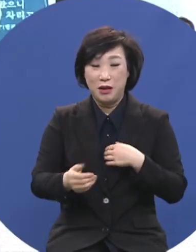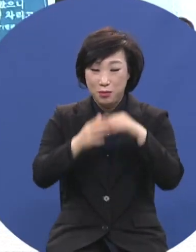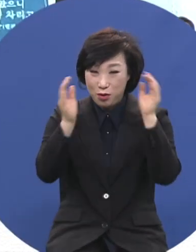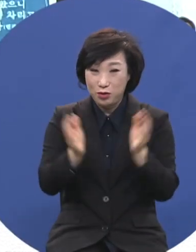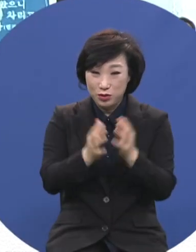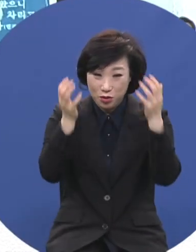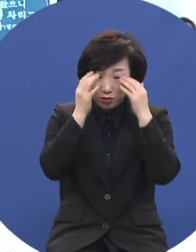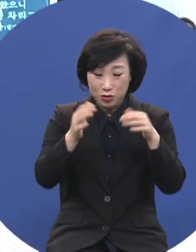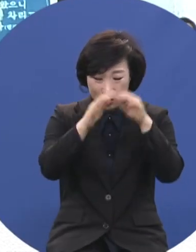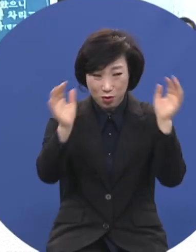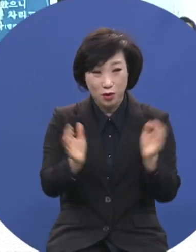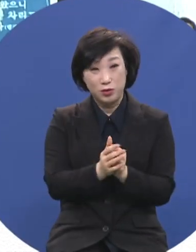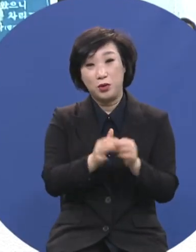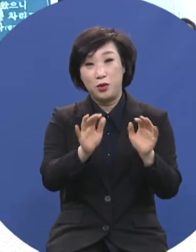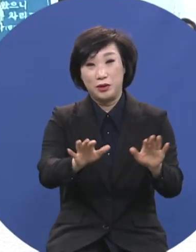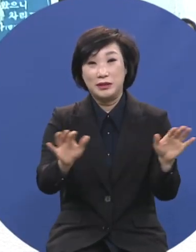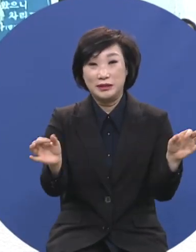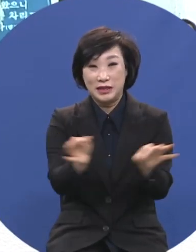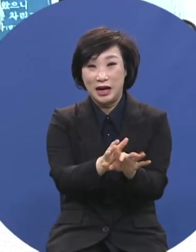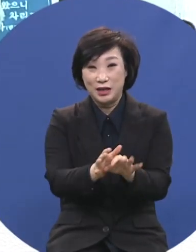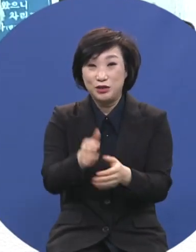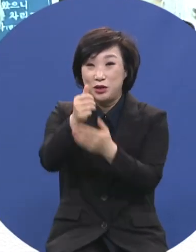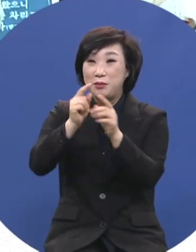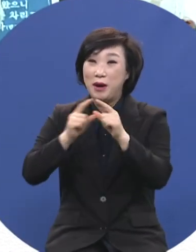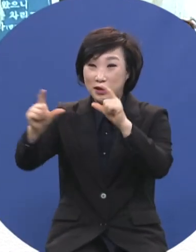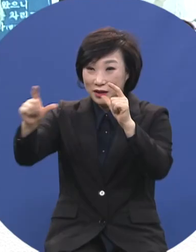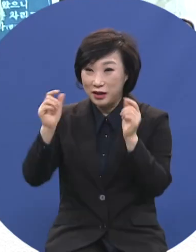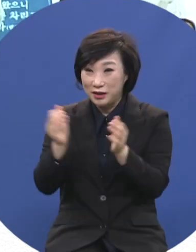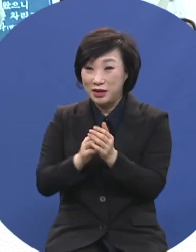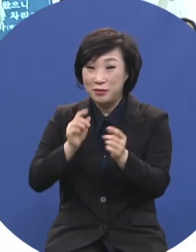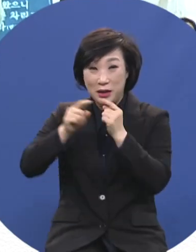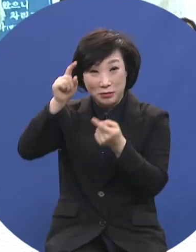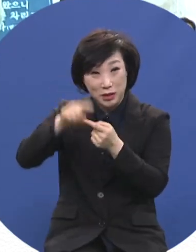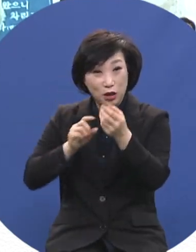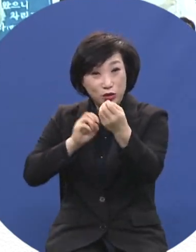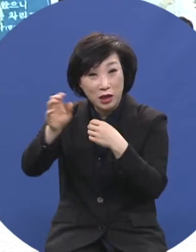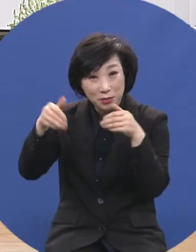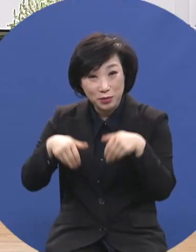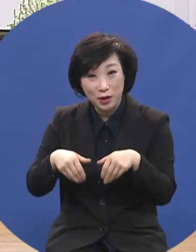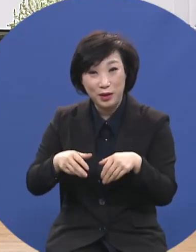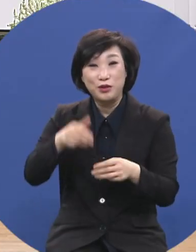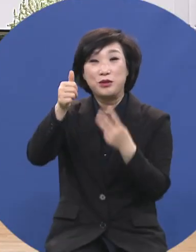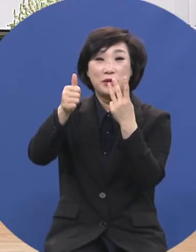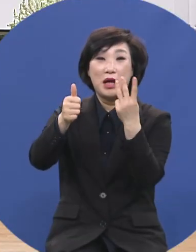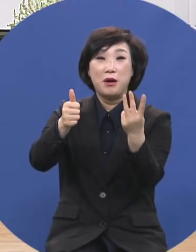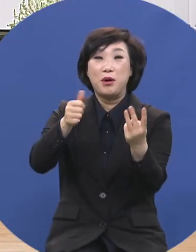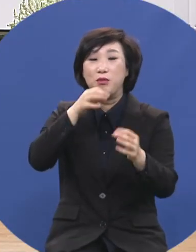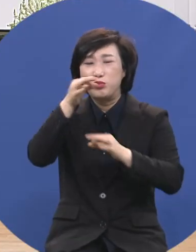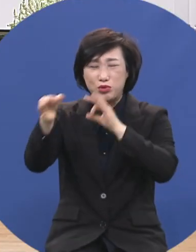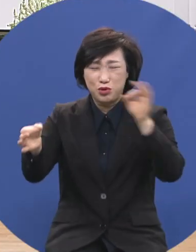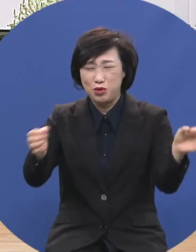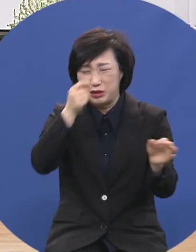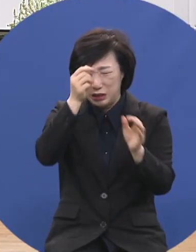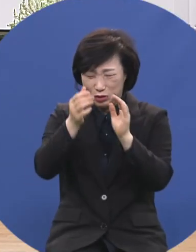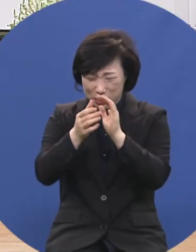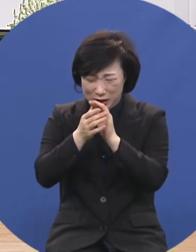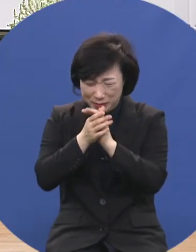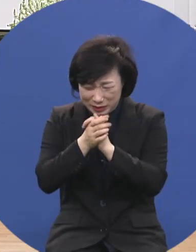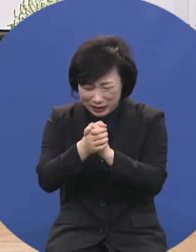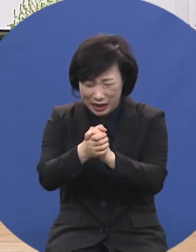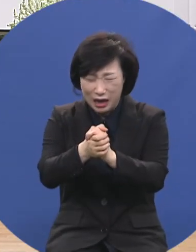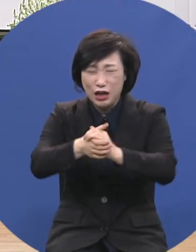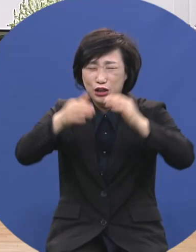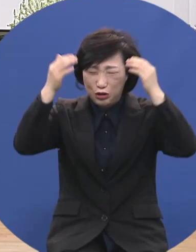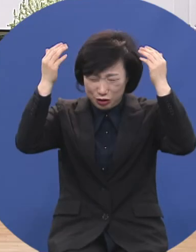고통이 오늘 사라집니다. 주님 말씀하셨으니 말씀대로 되어져야 합니다. 주여 삼창하고 기도하겠습니다.